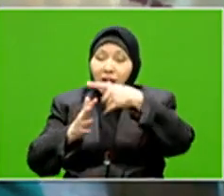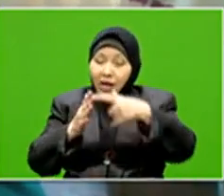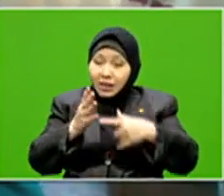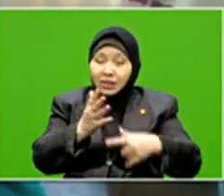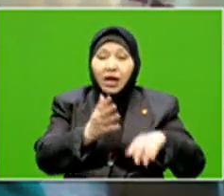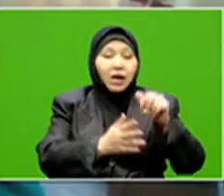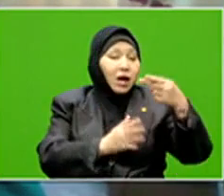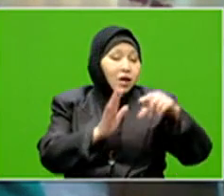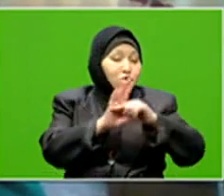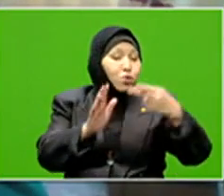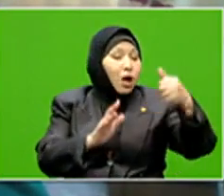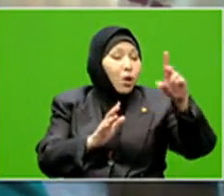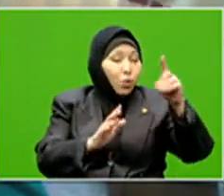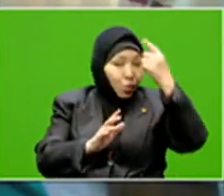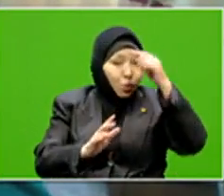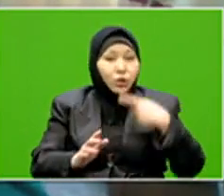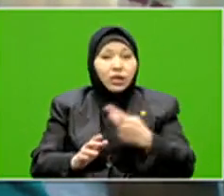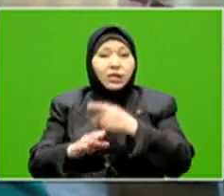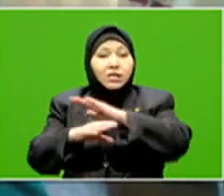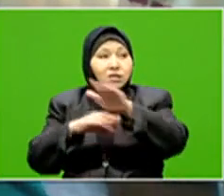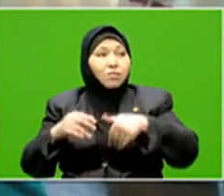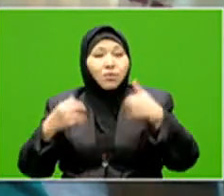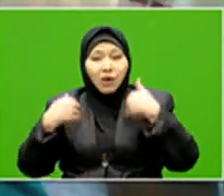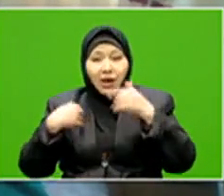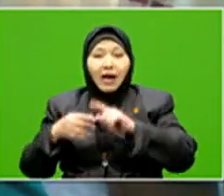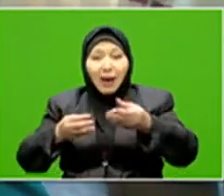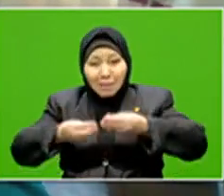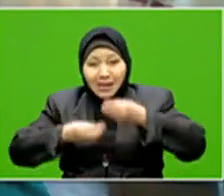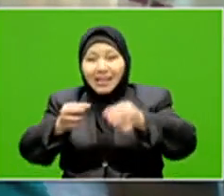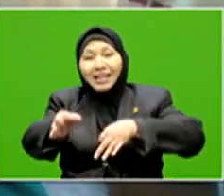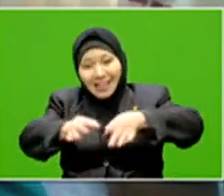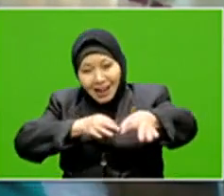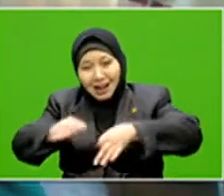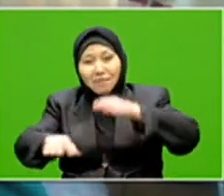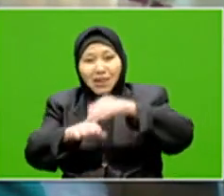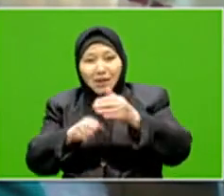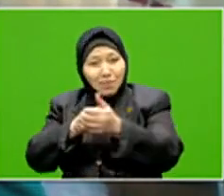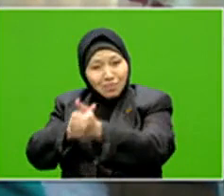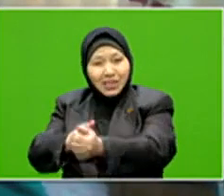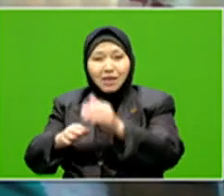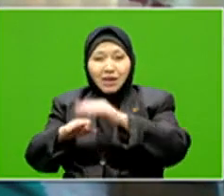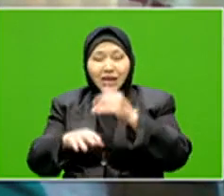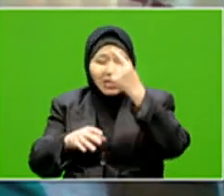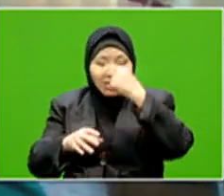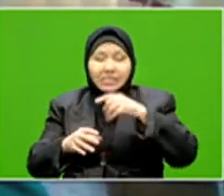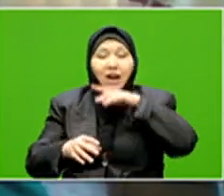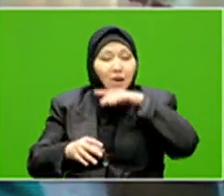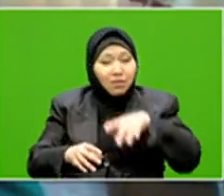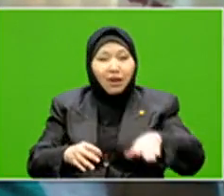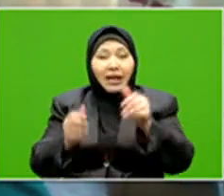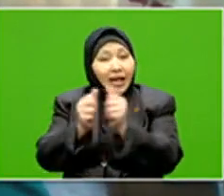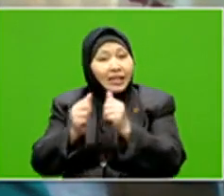surah Hud kepada kita semua ialah Allah nak berikan keterangan dan juga pimpinan bagi Nabi sallallahu alaihi wasallam, begitu juga dengan